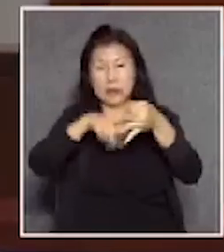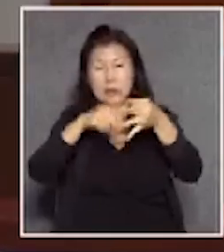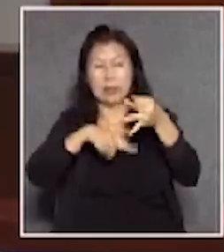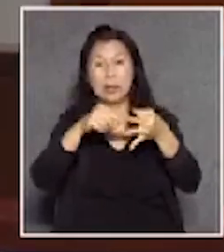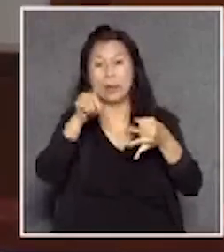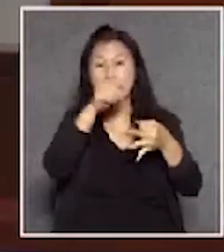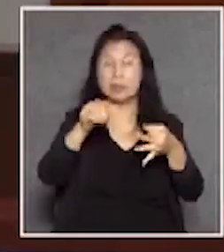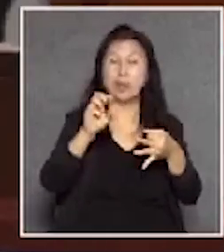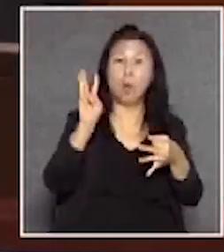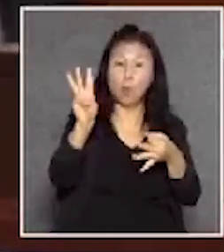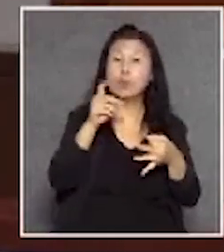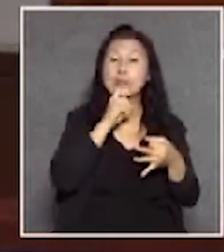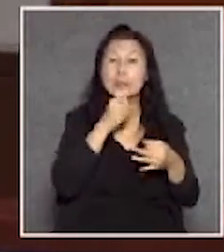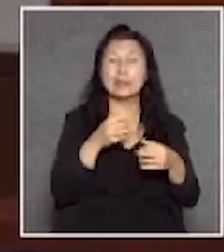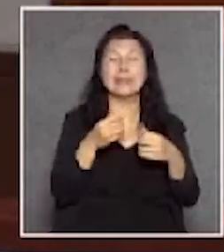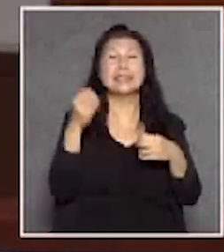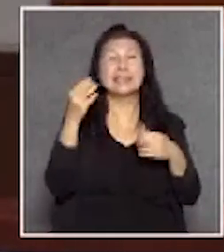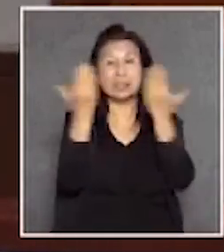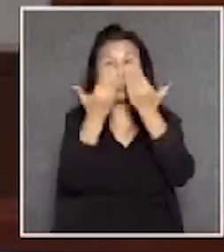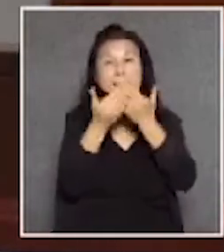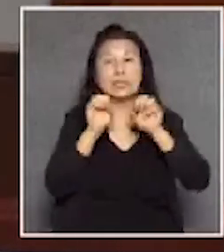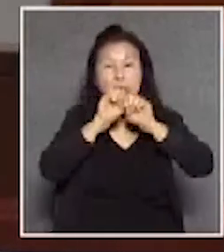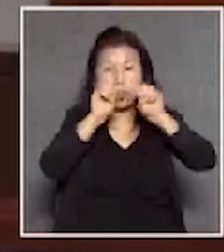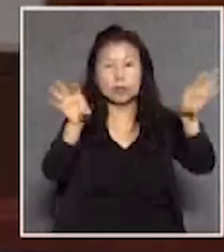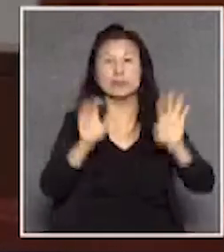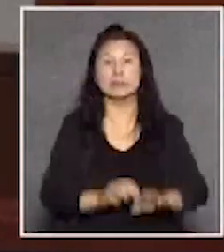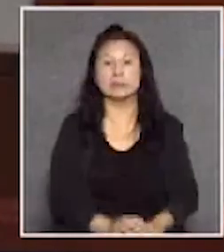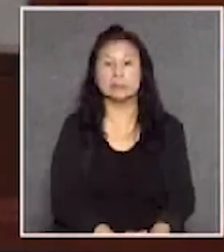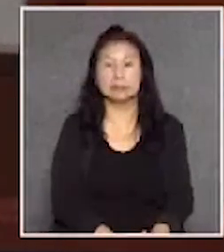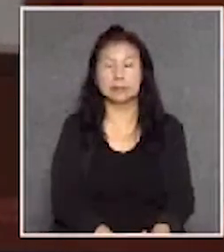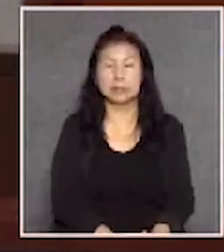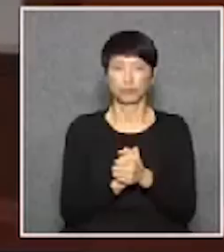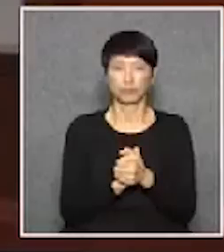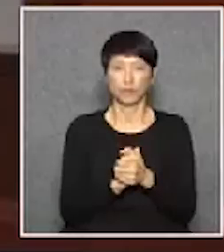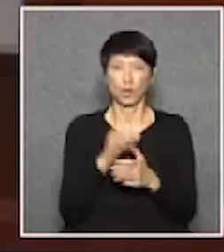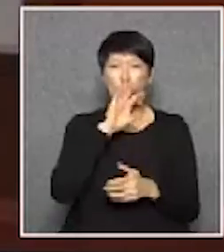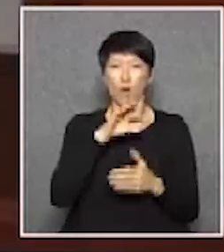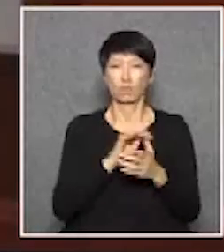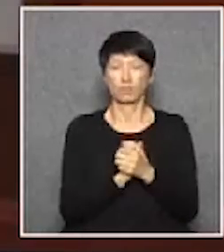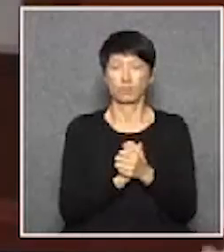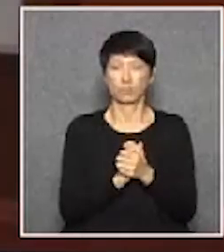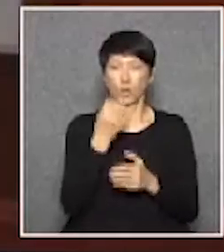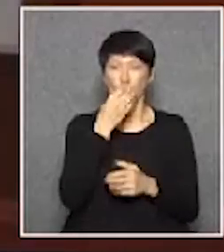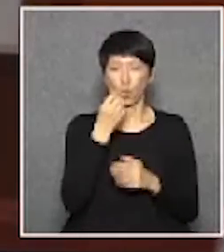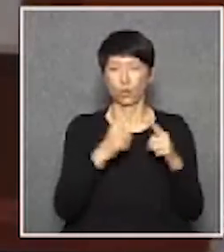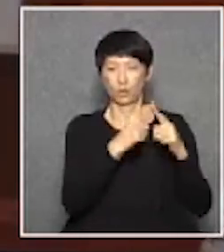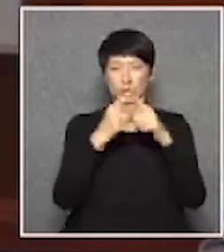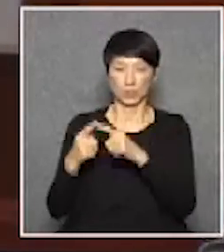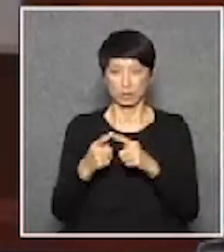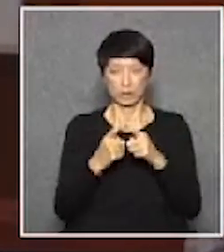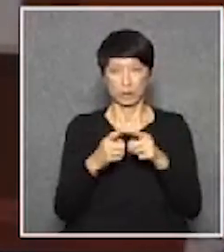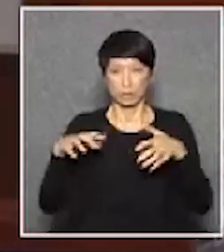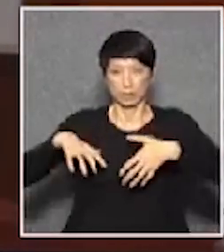团主席胡应湘曾经在一个电台电视节目里面就说呢，香港是人口密集的